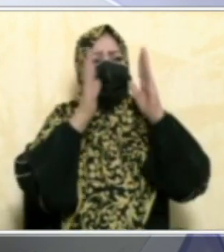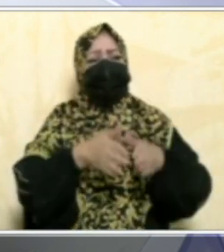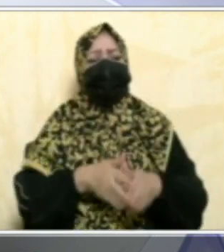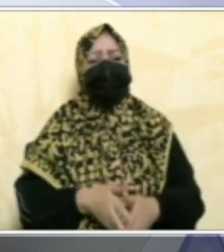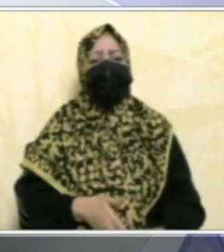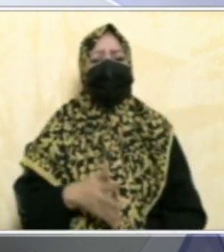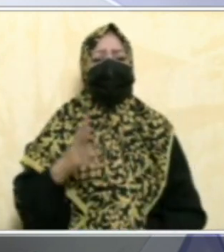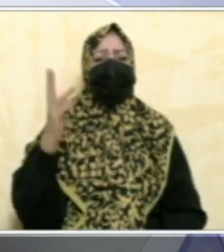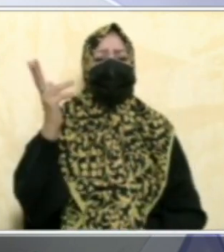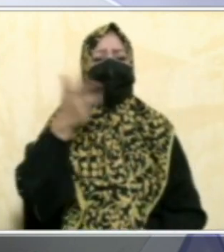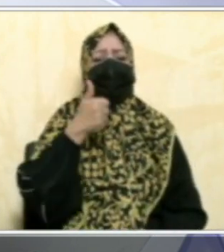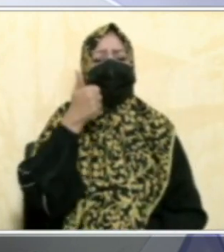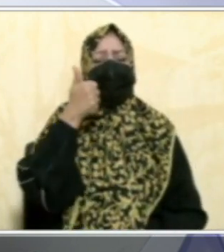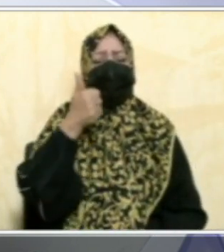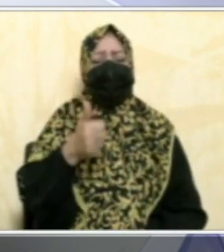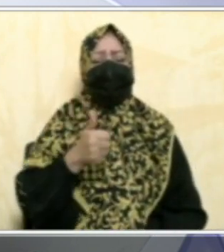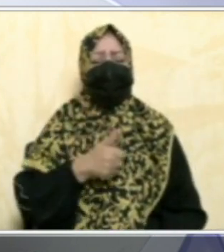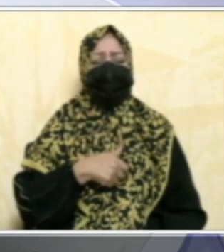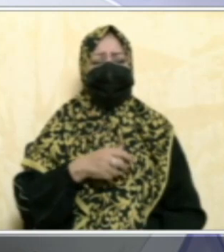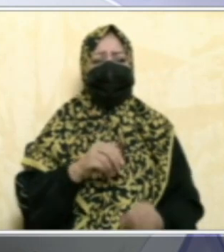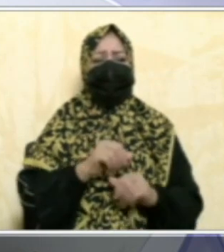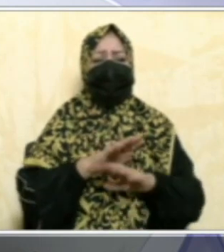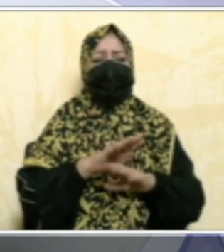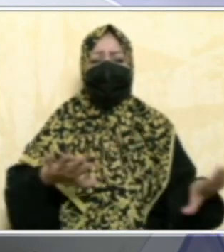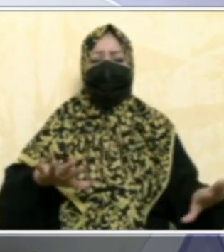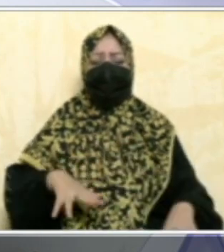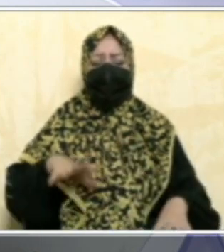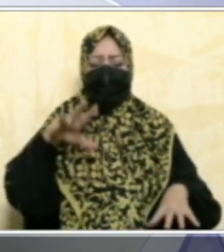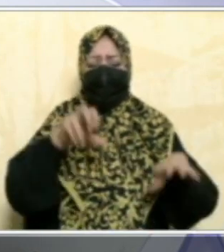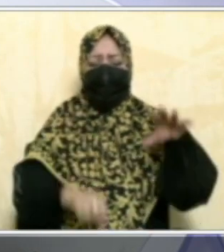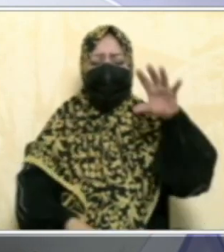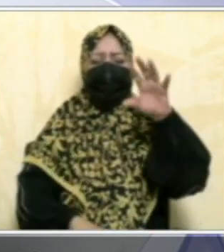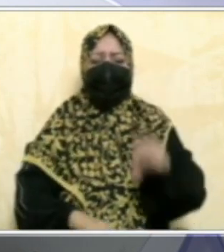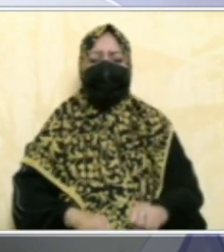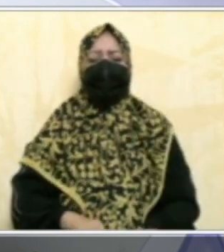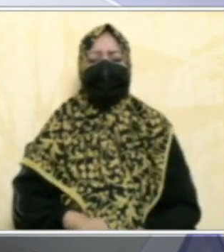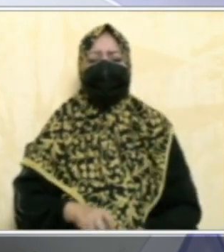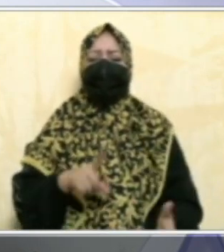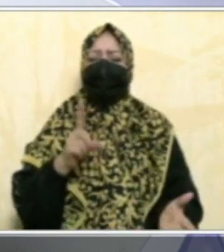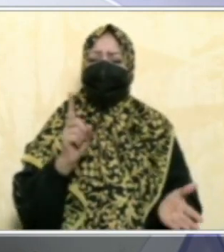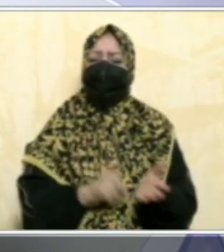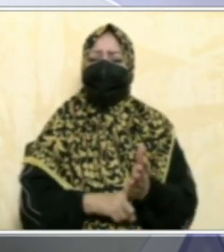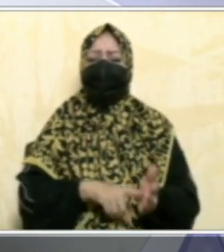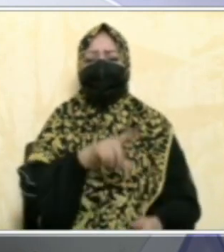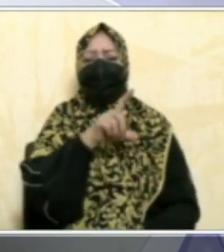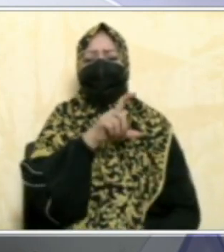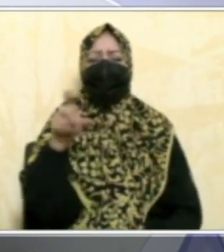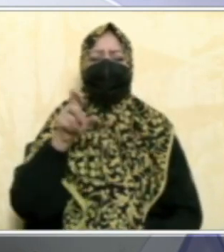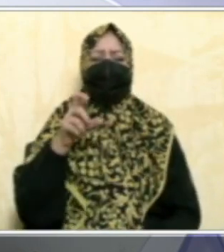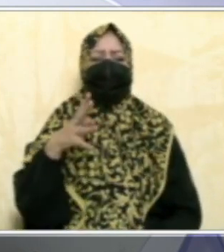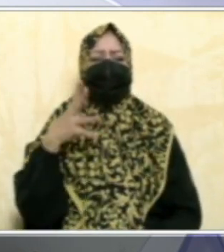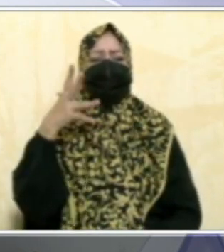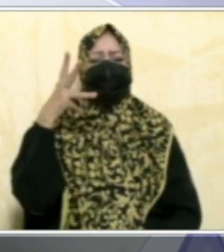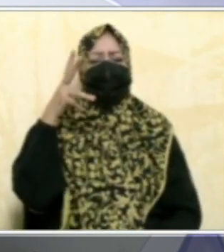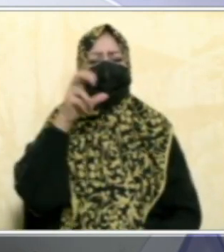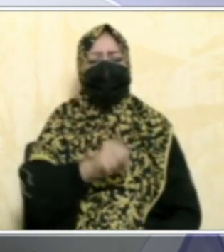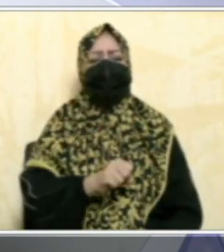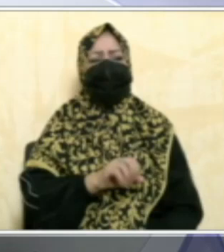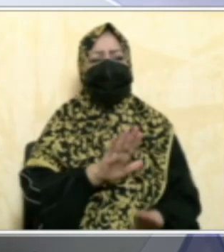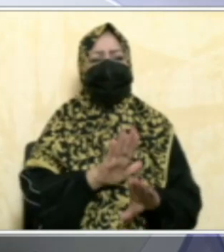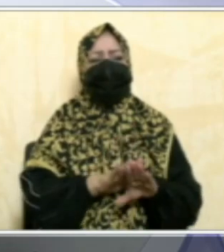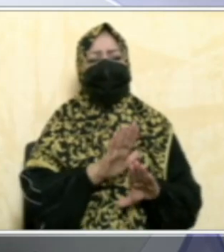أرض الأمة مغتصبة، يجب على كل المسلمين أن يبذلوا قصارى جهدهم في استنقاذ هذه الأرض التي اغتصبها